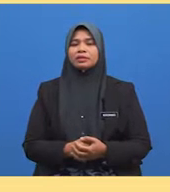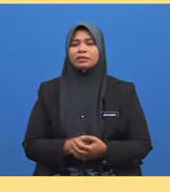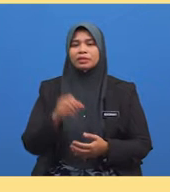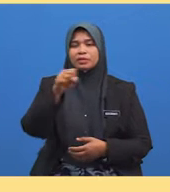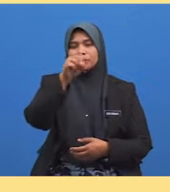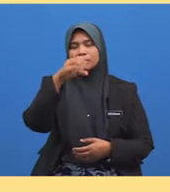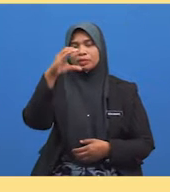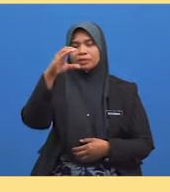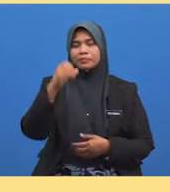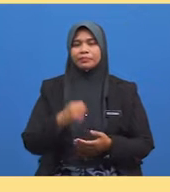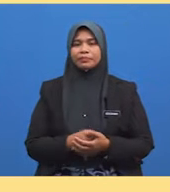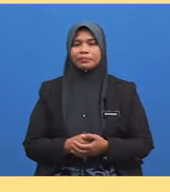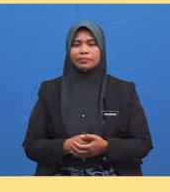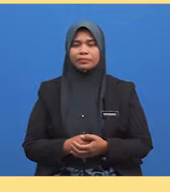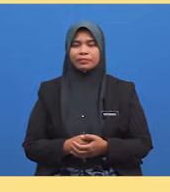Soalan C,